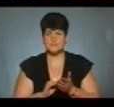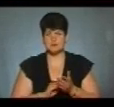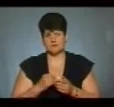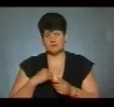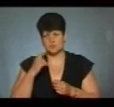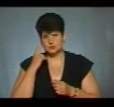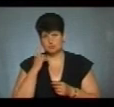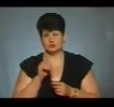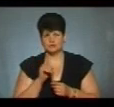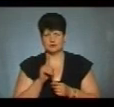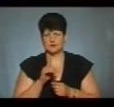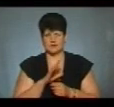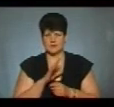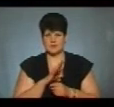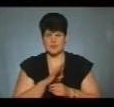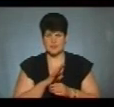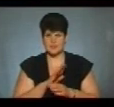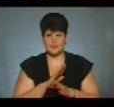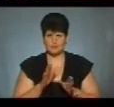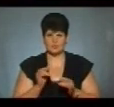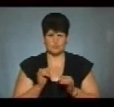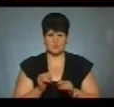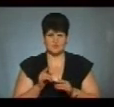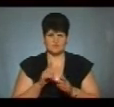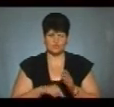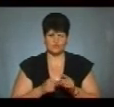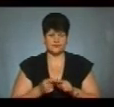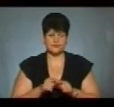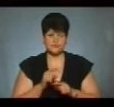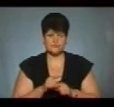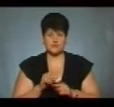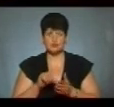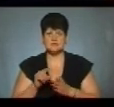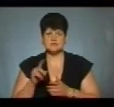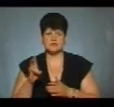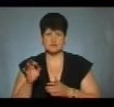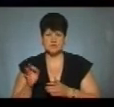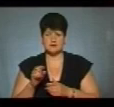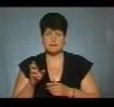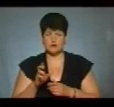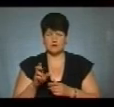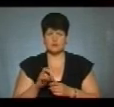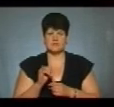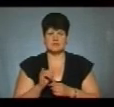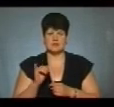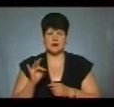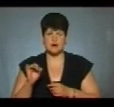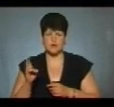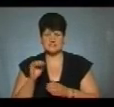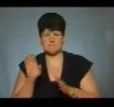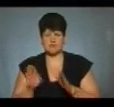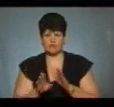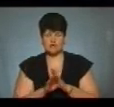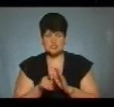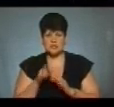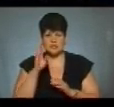що не буде дуже погано. Сподіваюсь на це. Учасник ЗНО з біології Іван Раковський із Підволочиська.